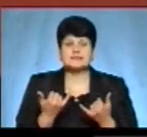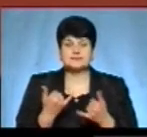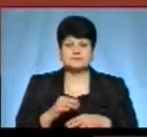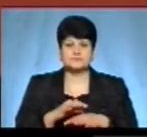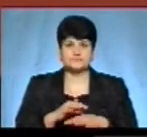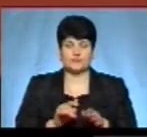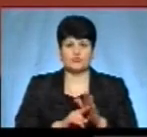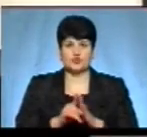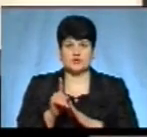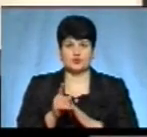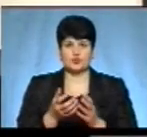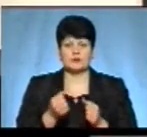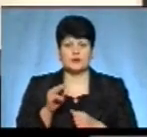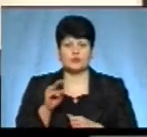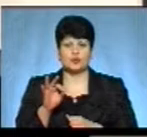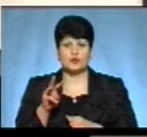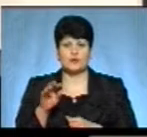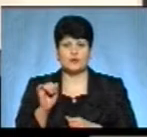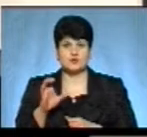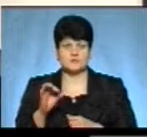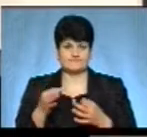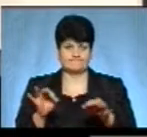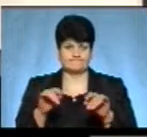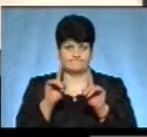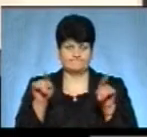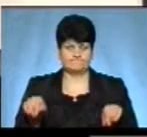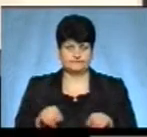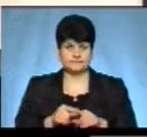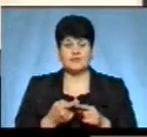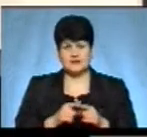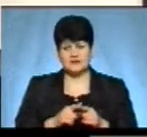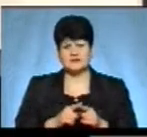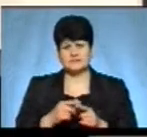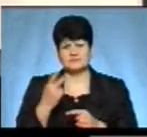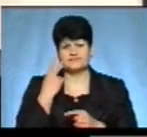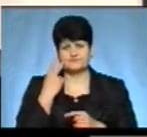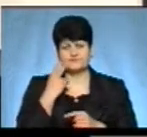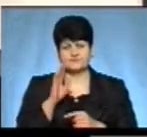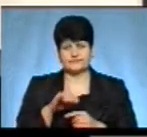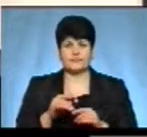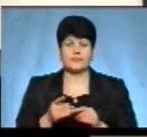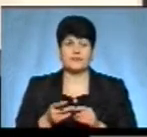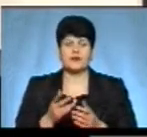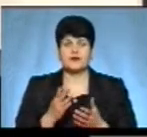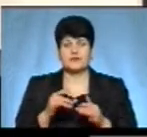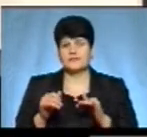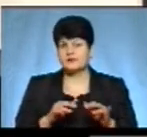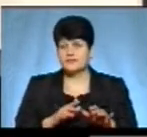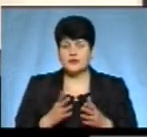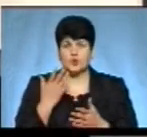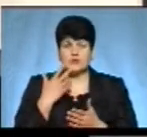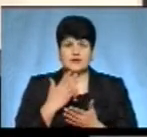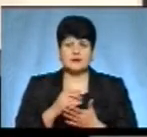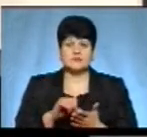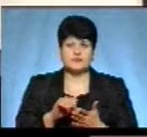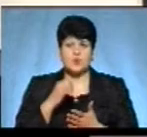початку отримання Томосу. Ну, це типова картина, коли є представник від Московського